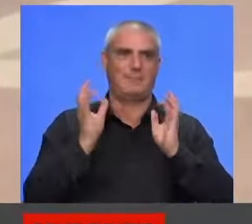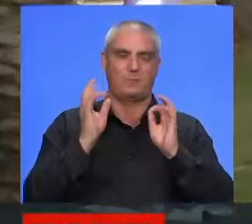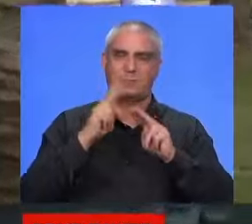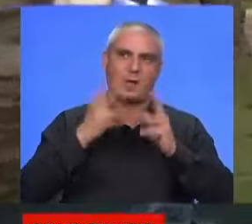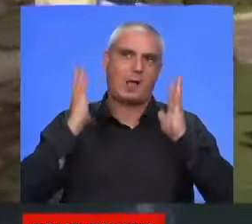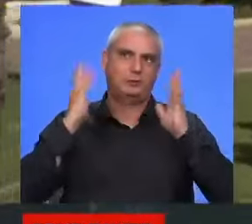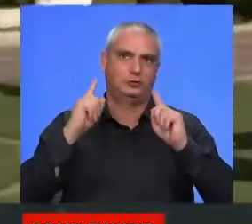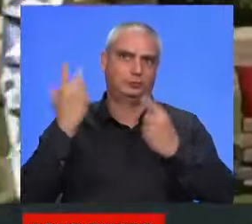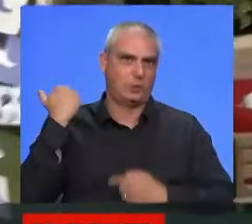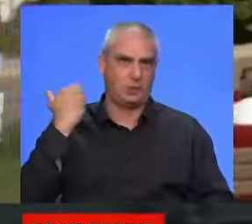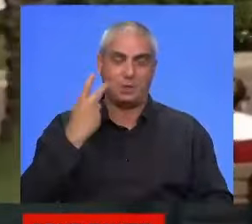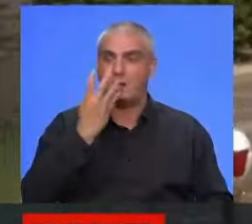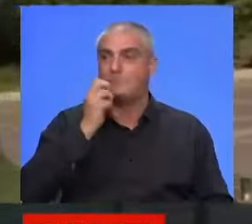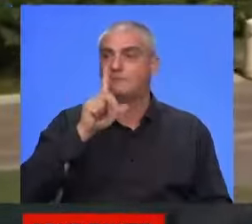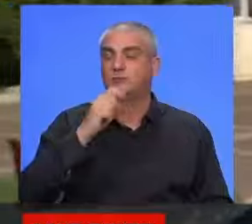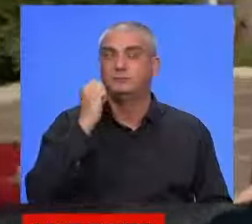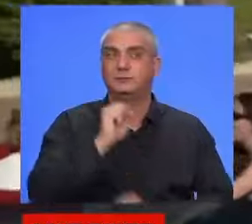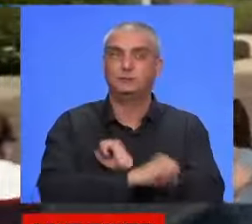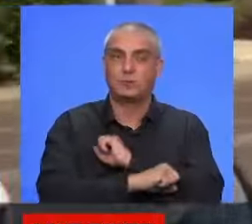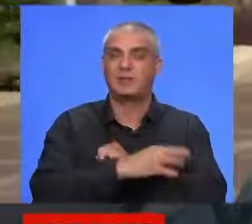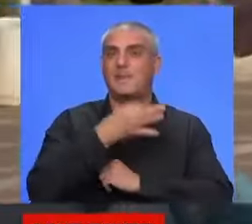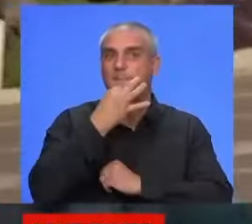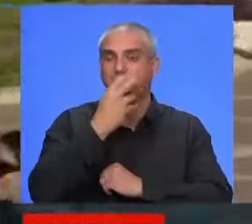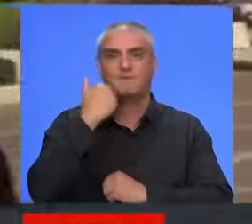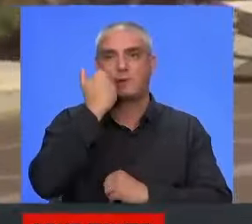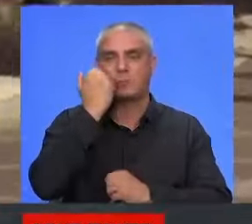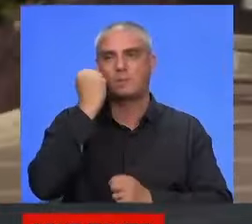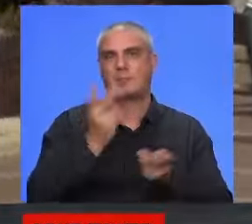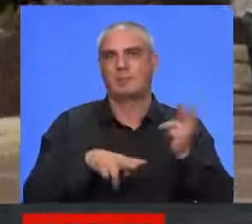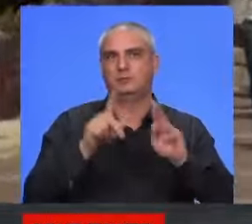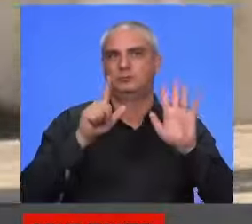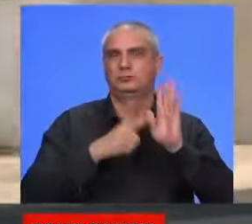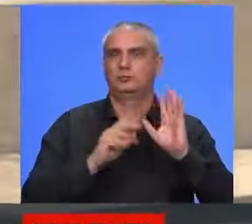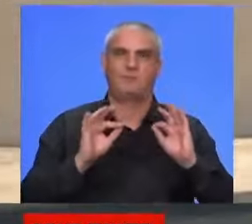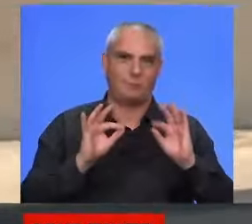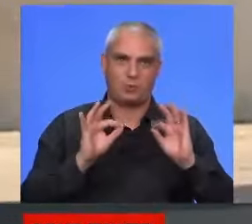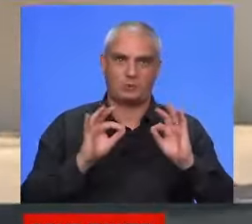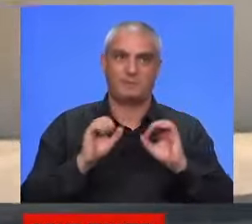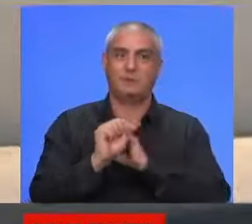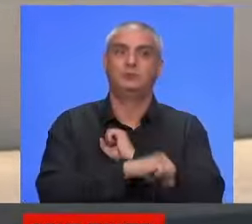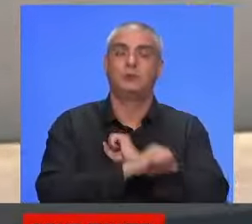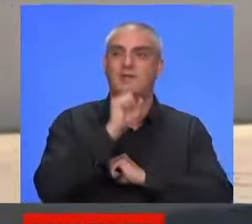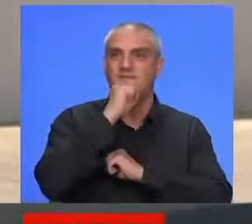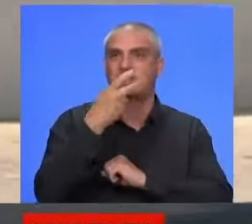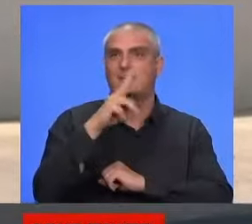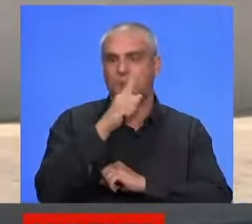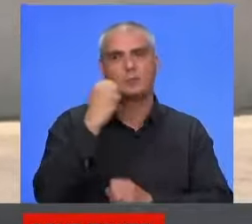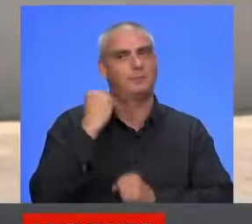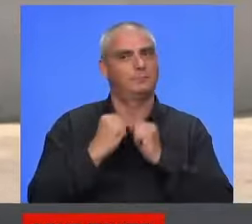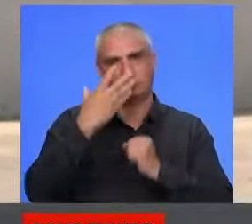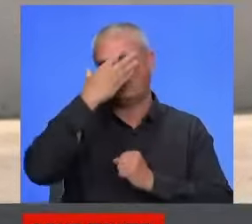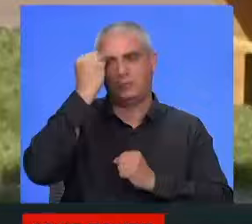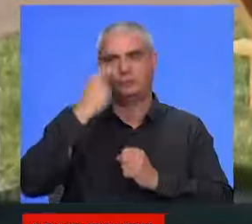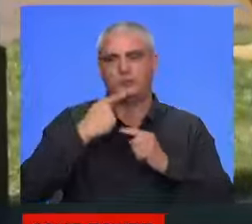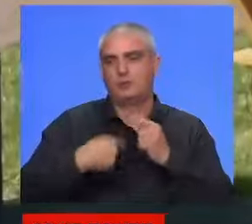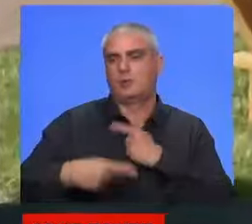הזאת. כ-47 סטודנטים, אנשי סגל ובוגרים של המכללה נרצחו ב-7 באוקטובר. הסטודנטים הוותיקים יותר עוד מתקשים לשכוח את השנה